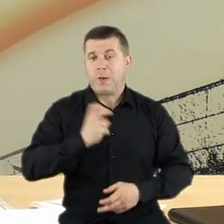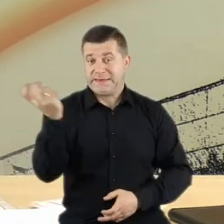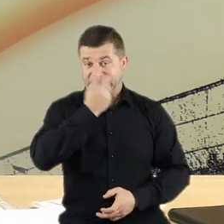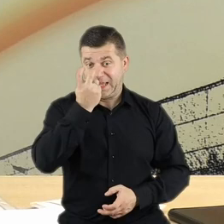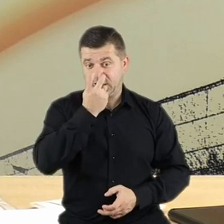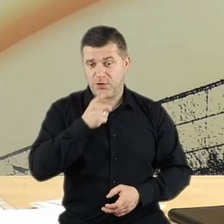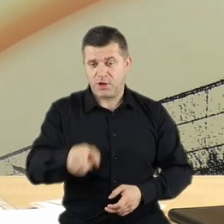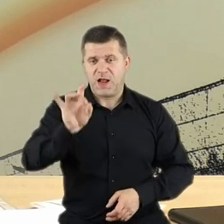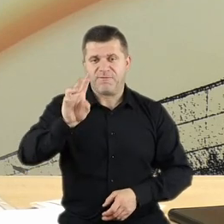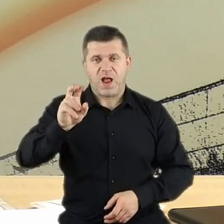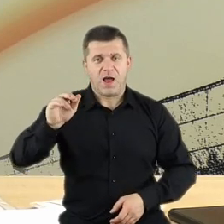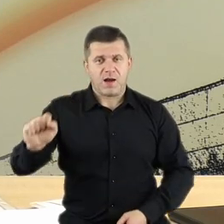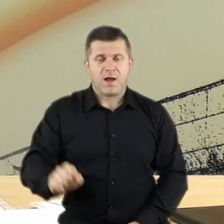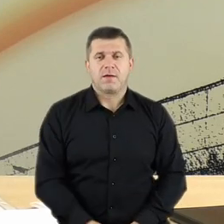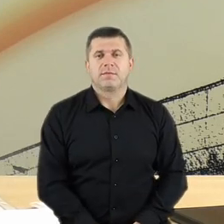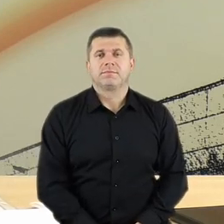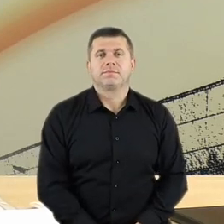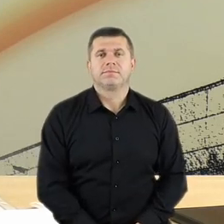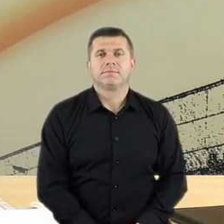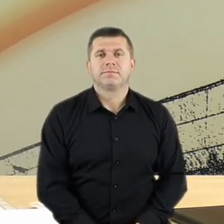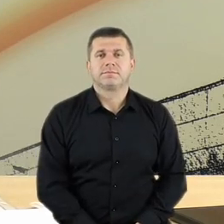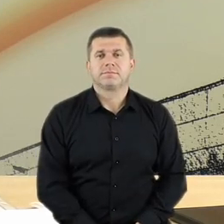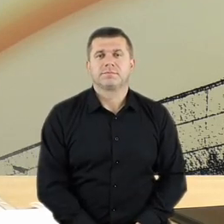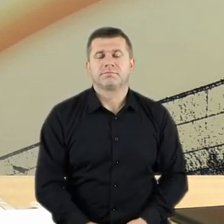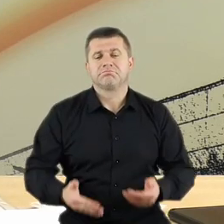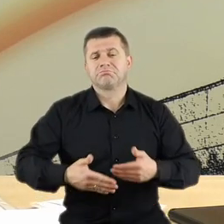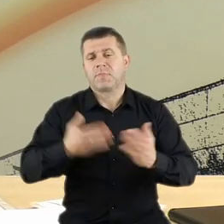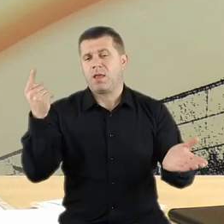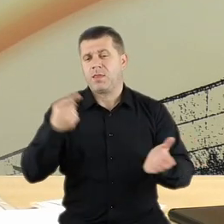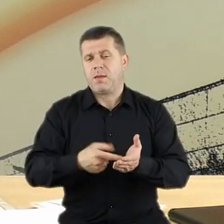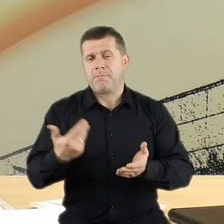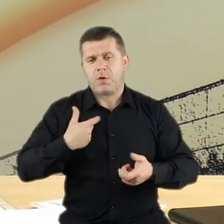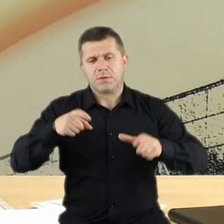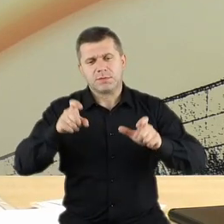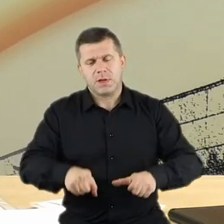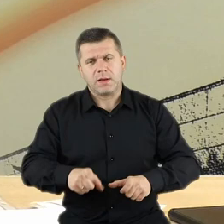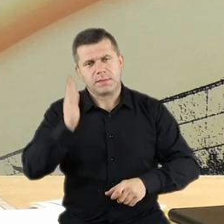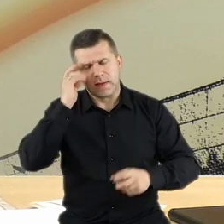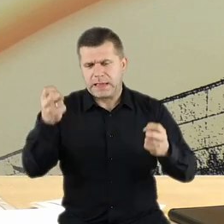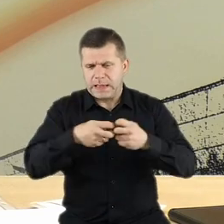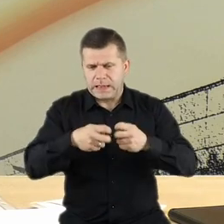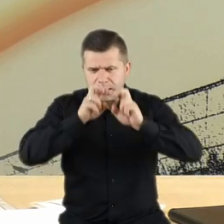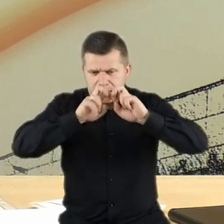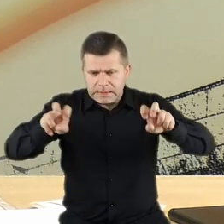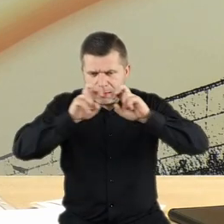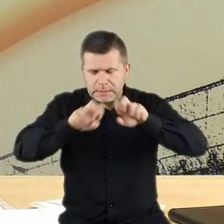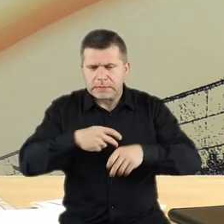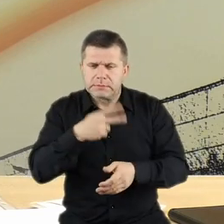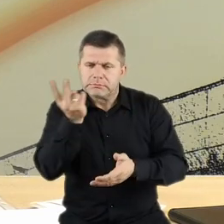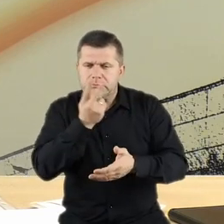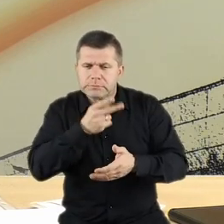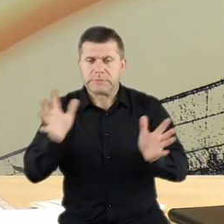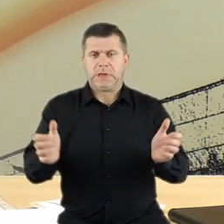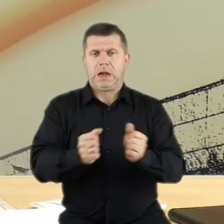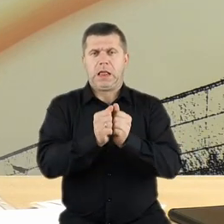gwarą któregoś razu tak siedziałam grzebałem tam w internecie no i znalazłam